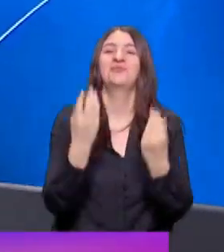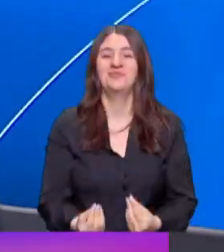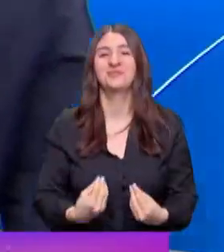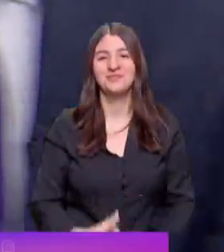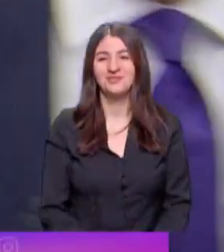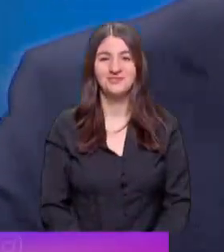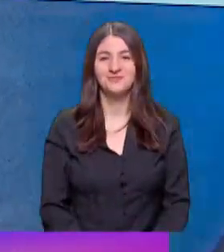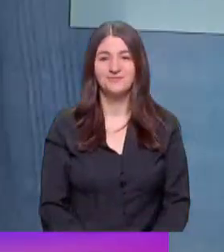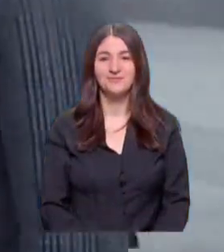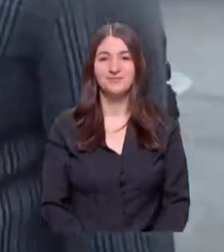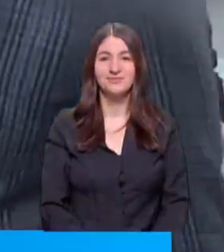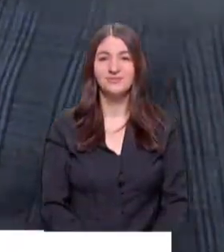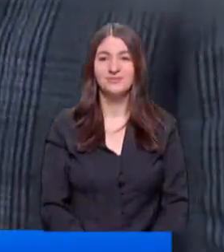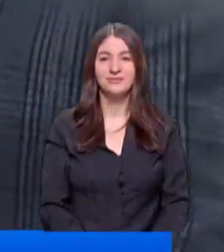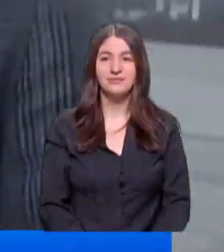olsun